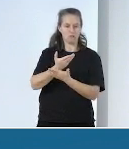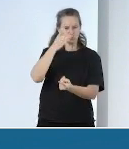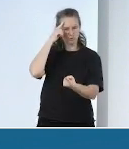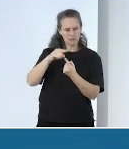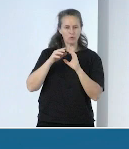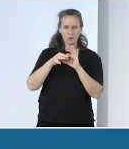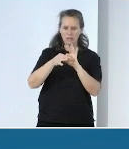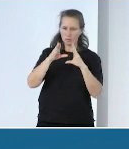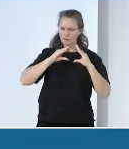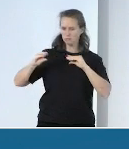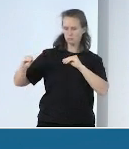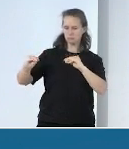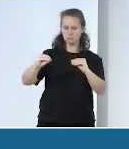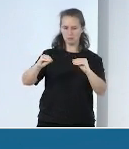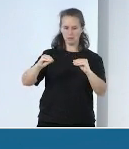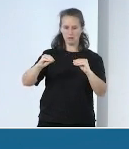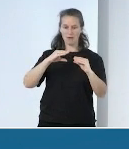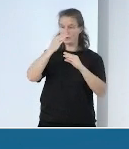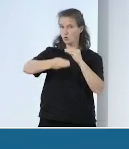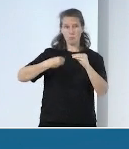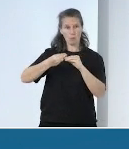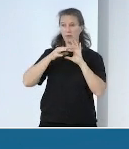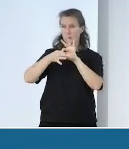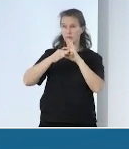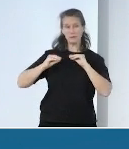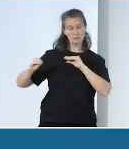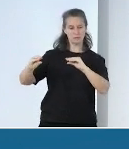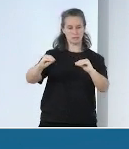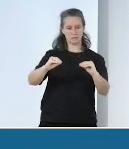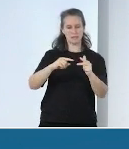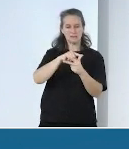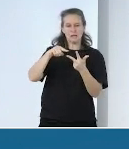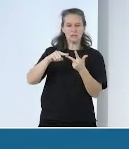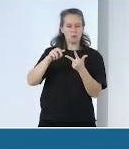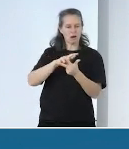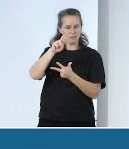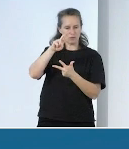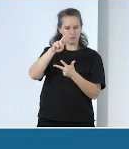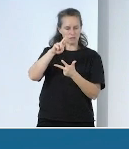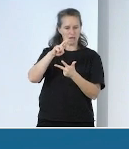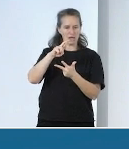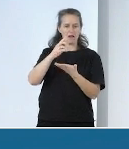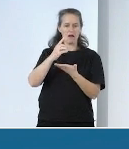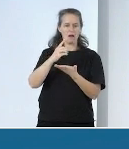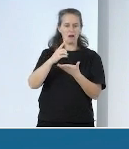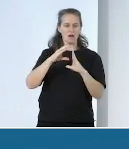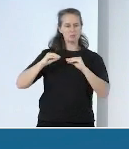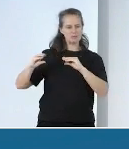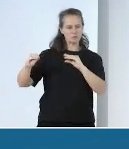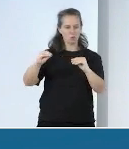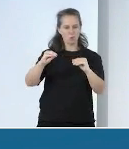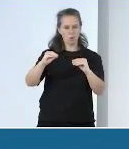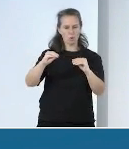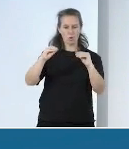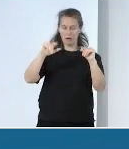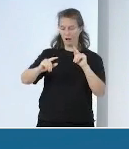de la relation spatiale que nous entretenons avec le monde. Et il y a 3 référentiels gravitaires, référentiels spatiaux,